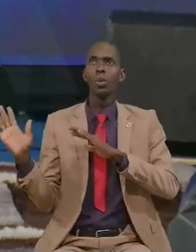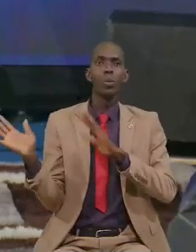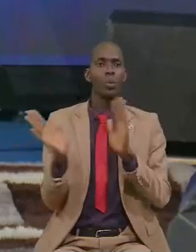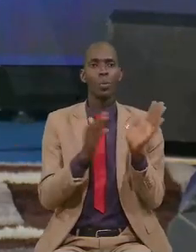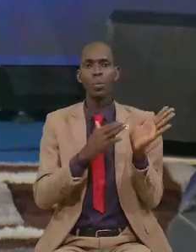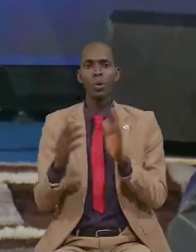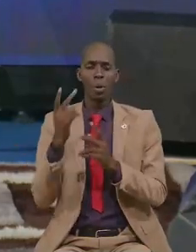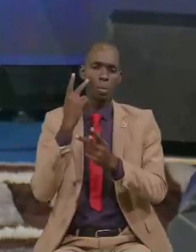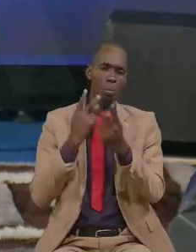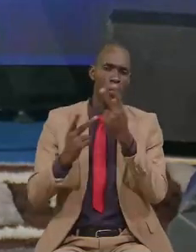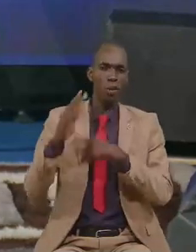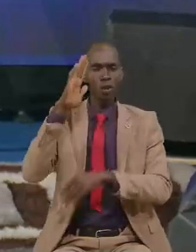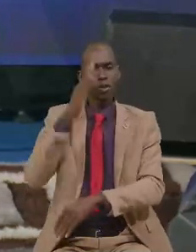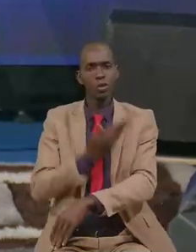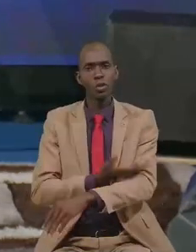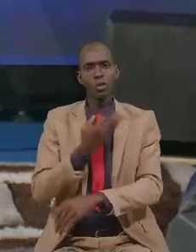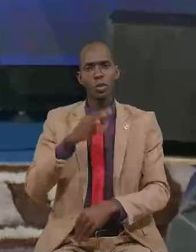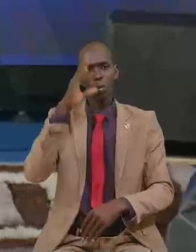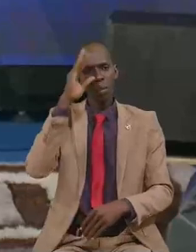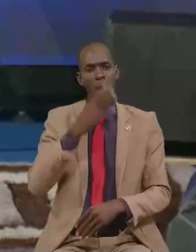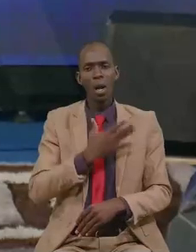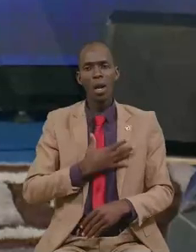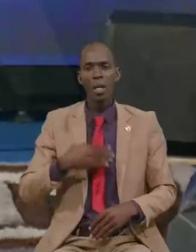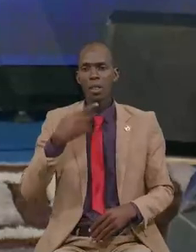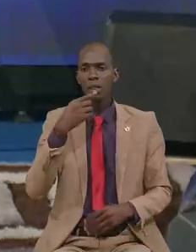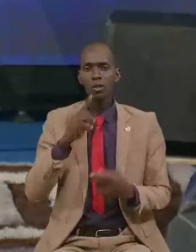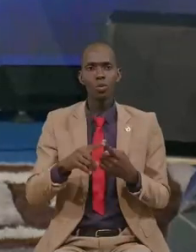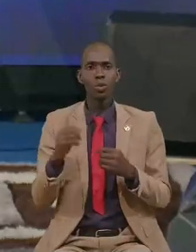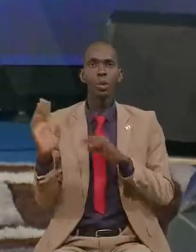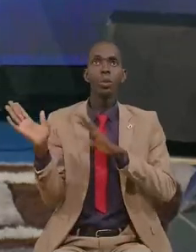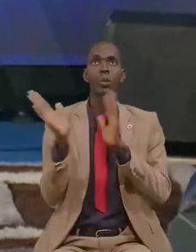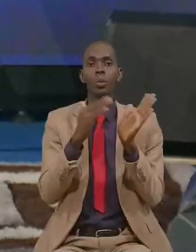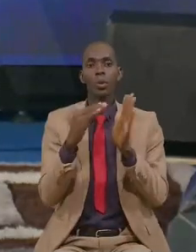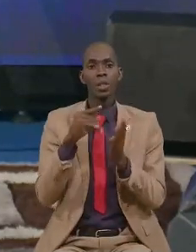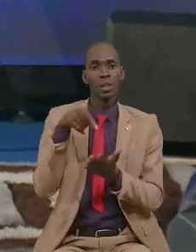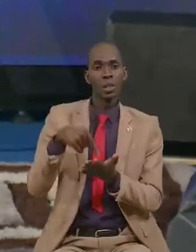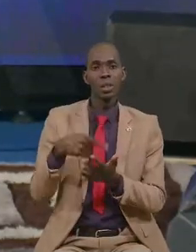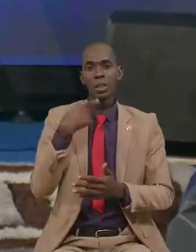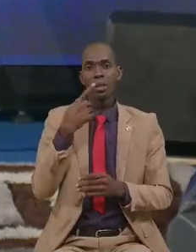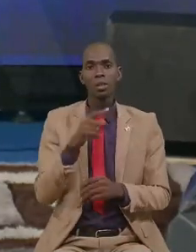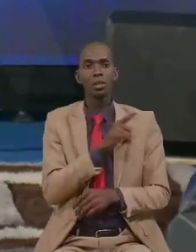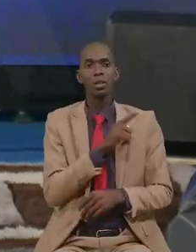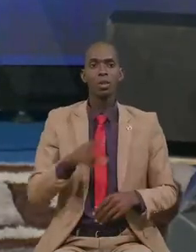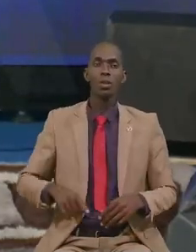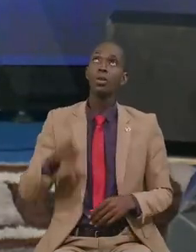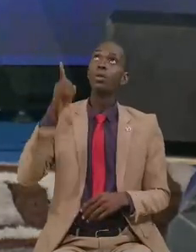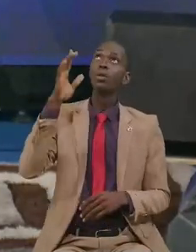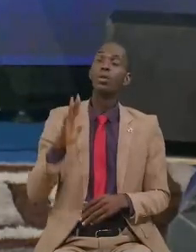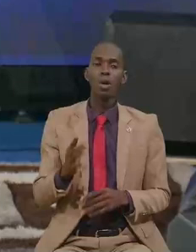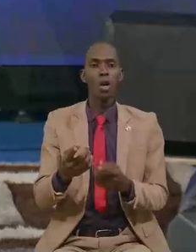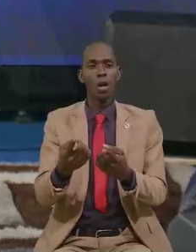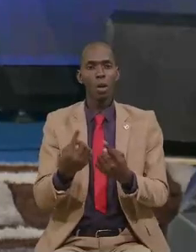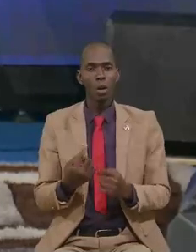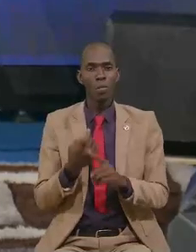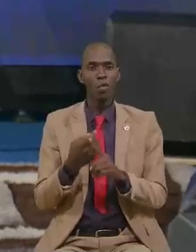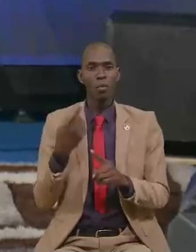de l'homme, et dis à l'esprit: ainsi parle le Seigneur l'Éternel. Esprit vient des quatre